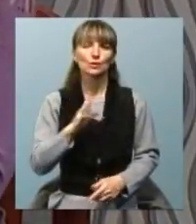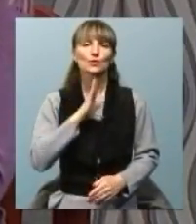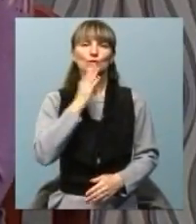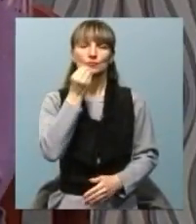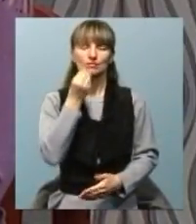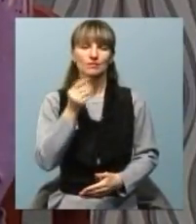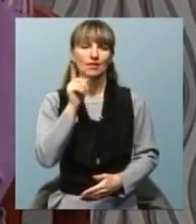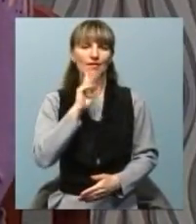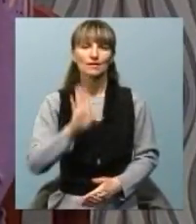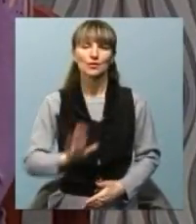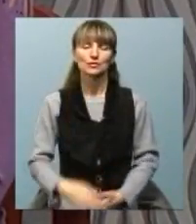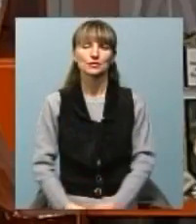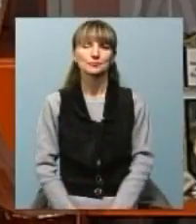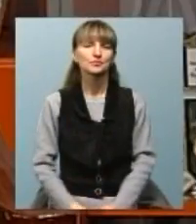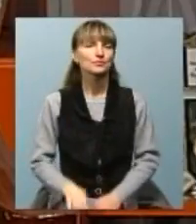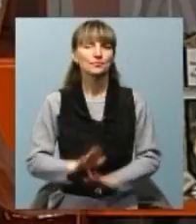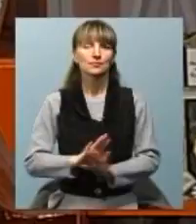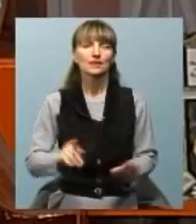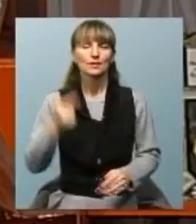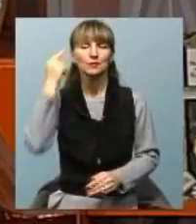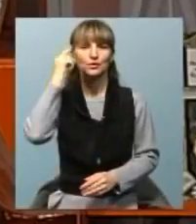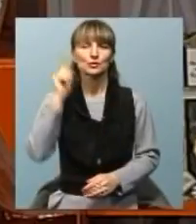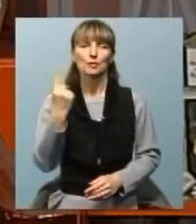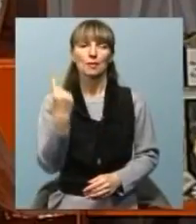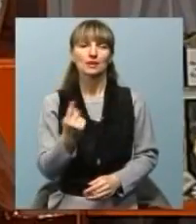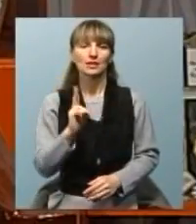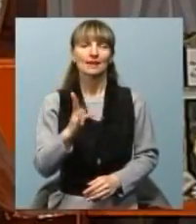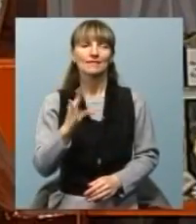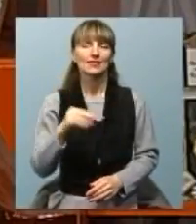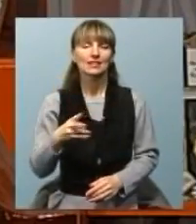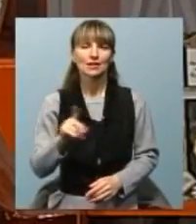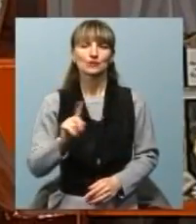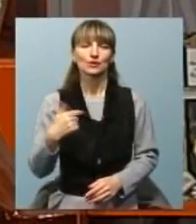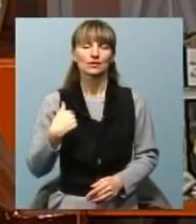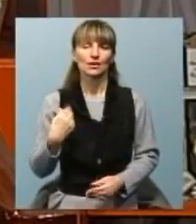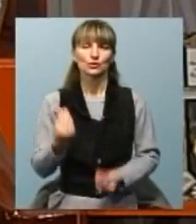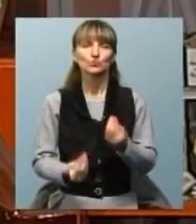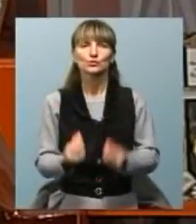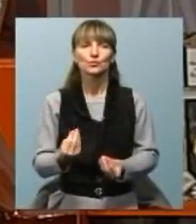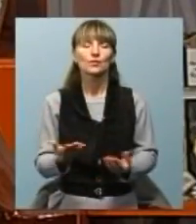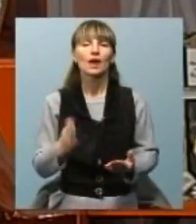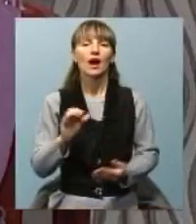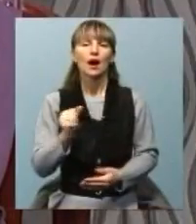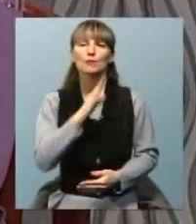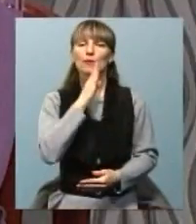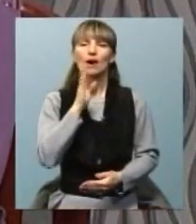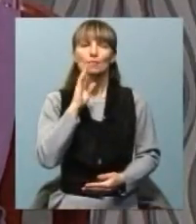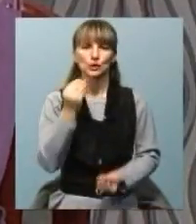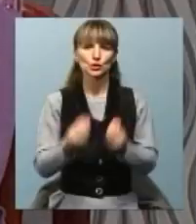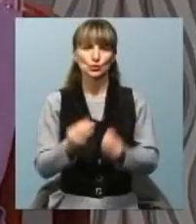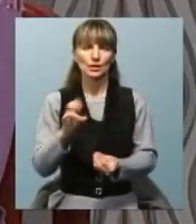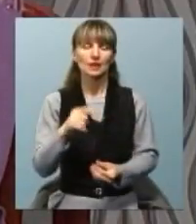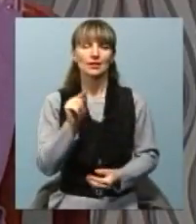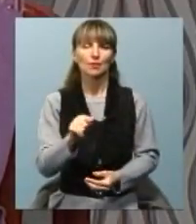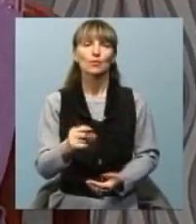сніданок несмачний або ще щось? Ні, вона розуміла, що 1 квітня, що я її розігрую. А вона як над тобою? Глузувала чи жартувала,